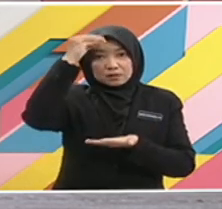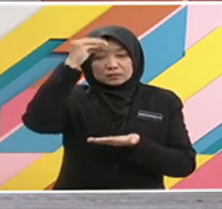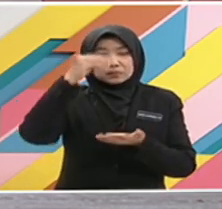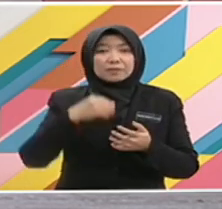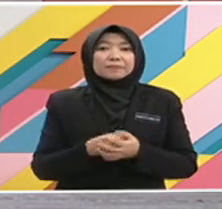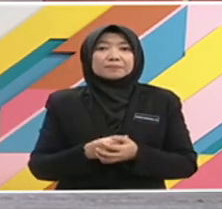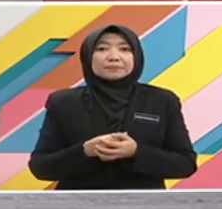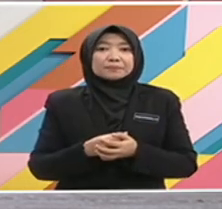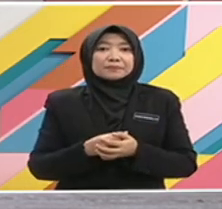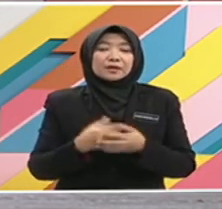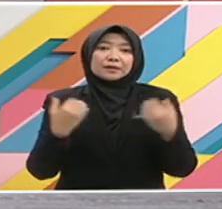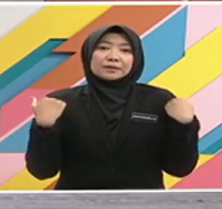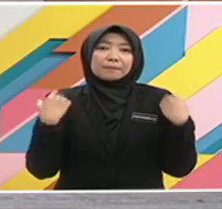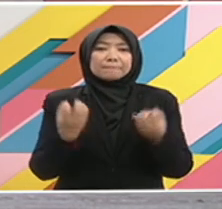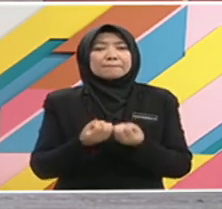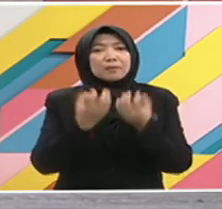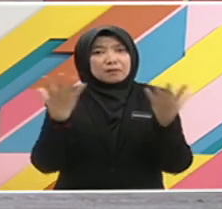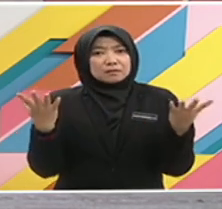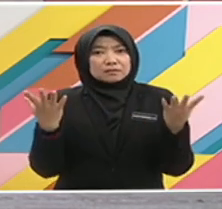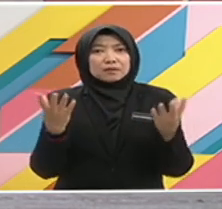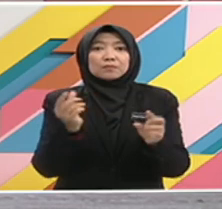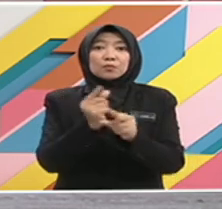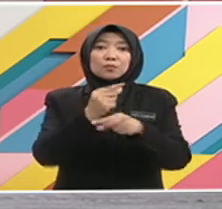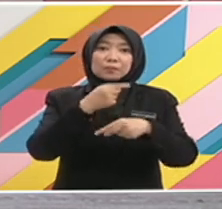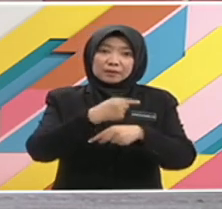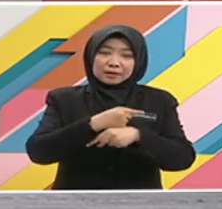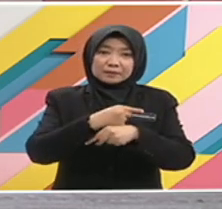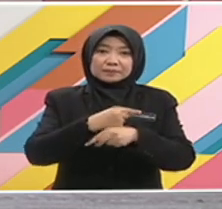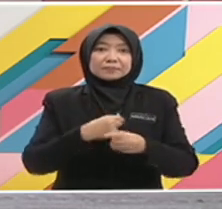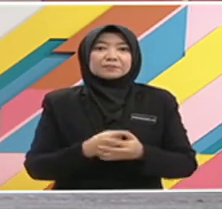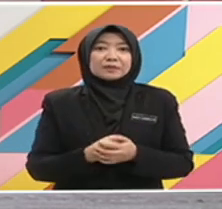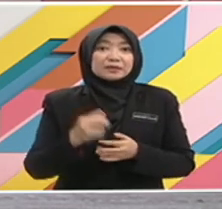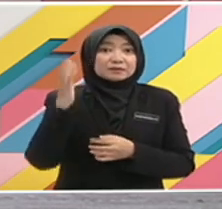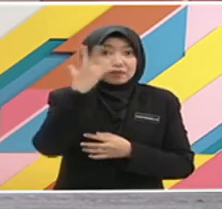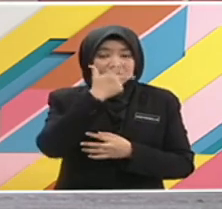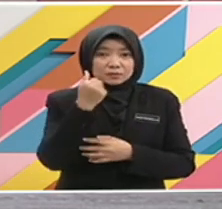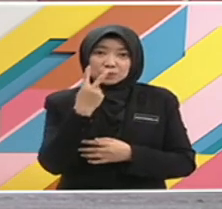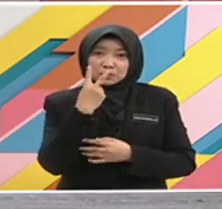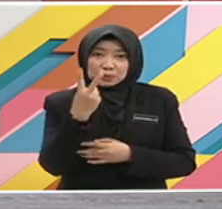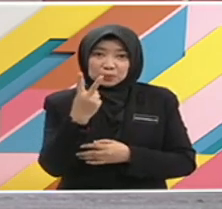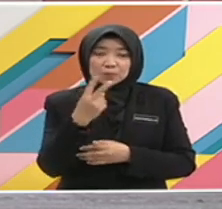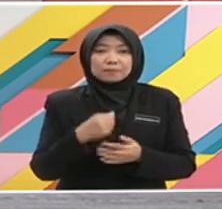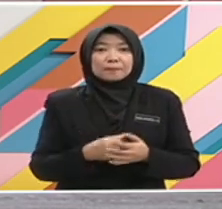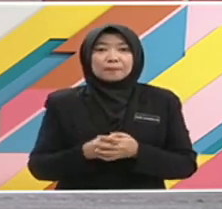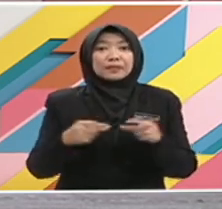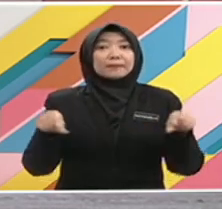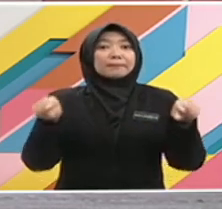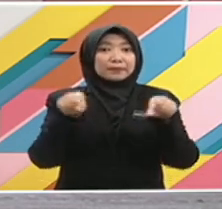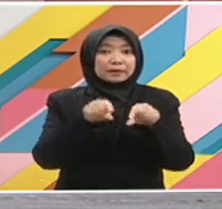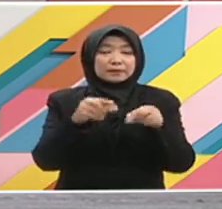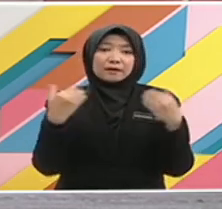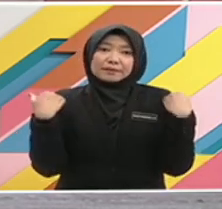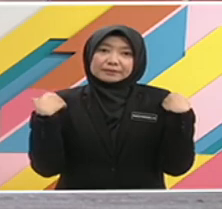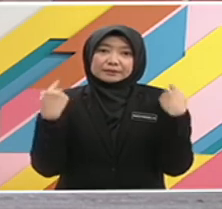Yeah. Kemudian gubahan itu pula menimbulkan tarikan ya. Dan imbangan ini juga mempunyai